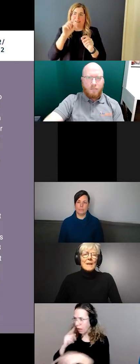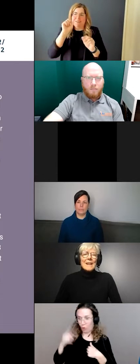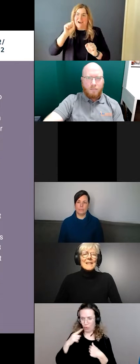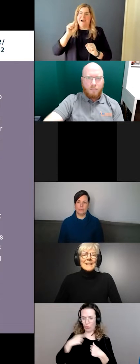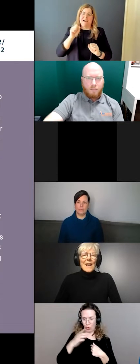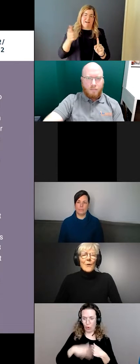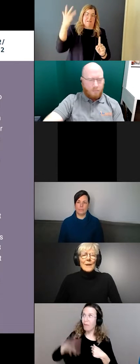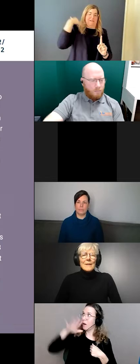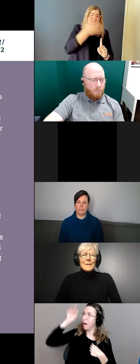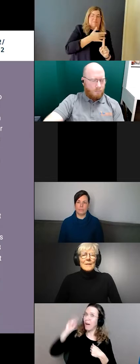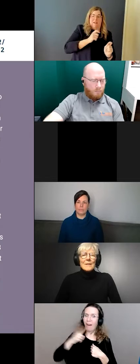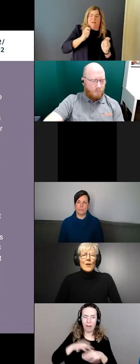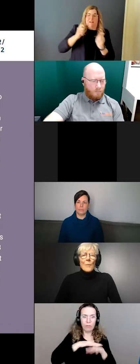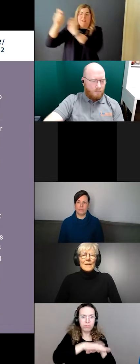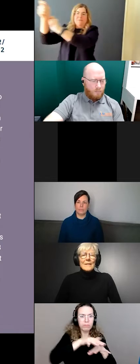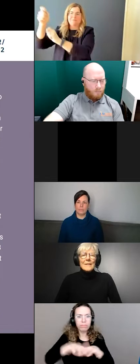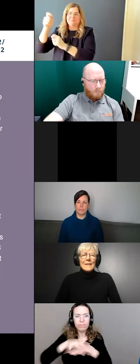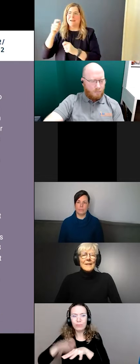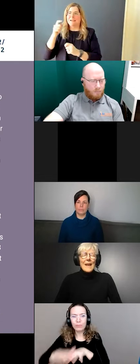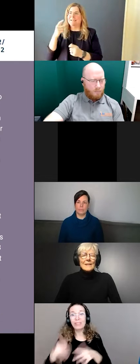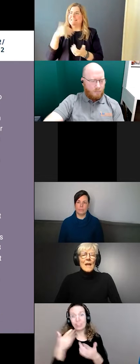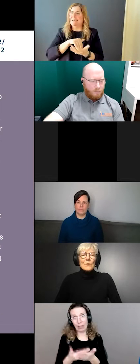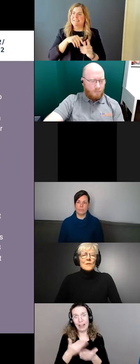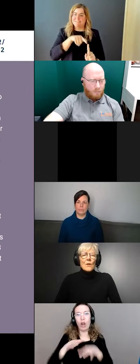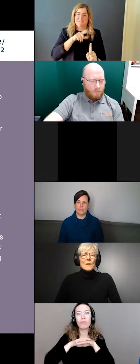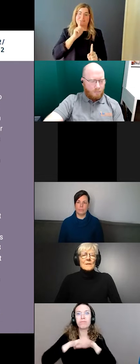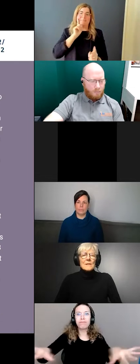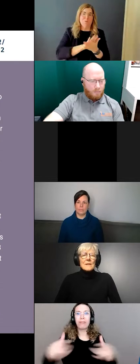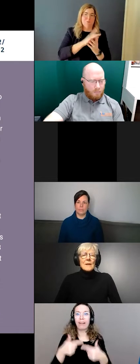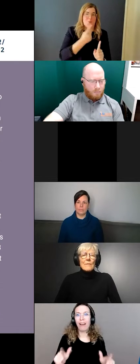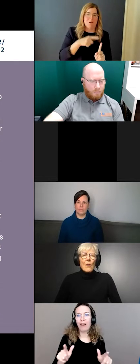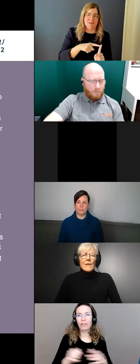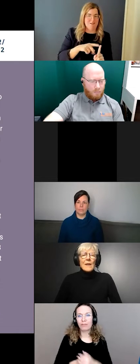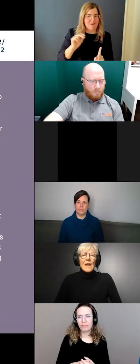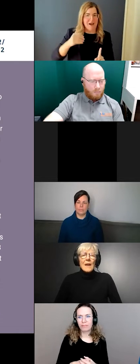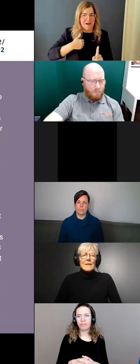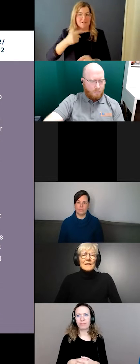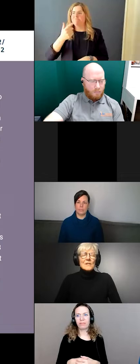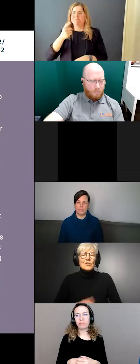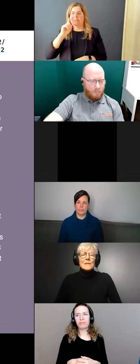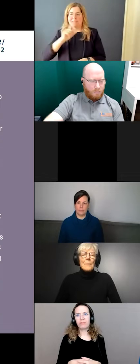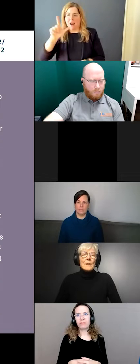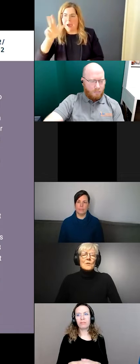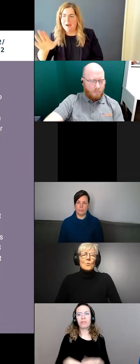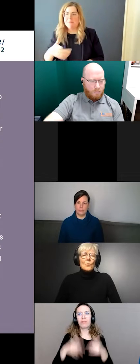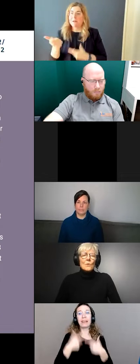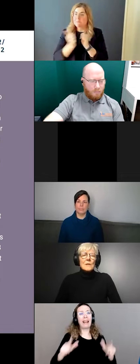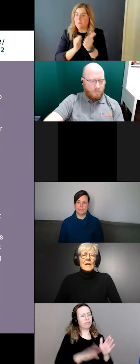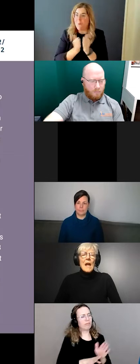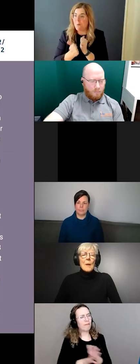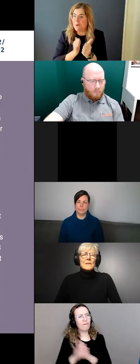parents sourds. Et c'est comme ça que la langue se répandait à l'école. Donc, tel que j'ai commenté